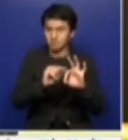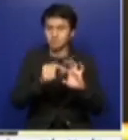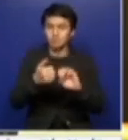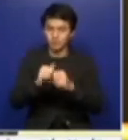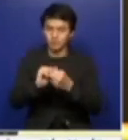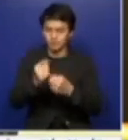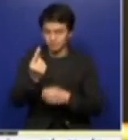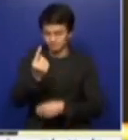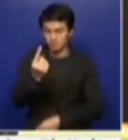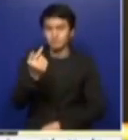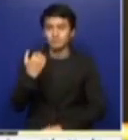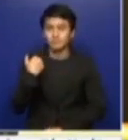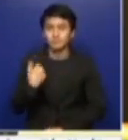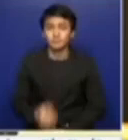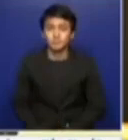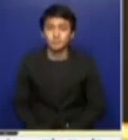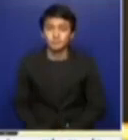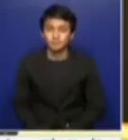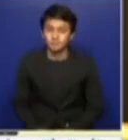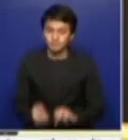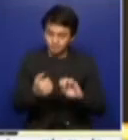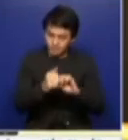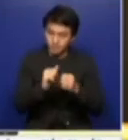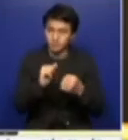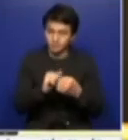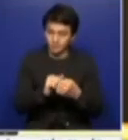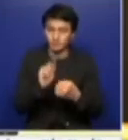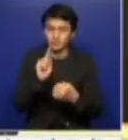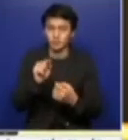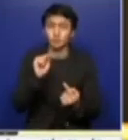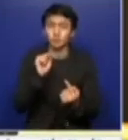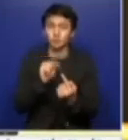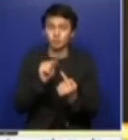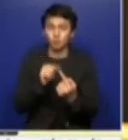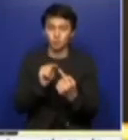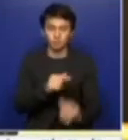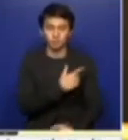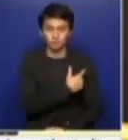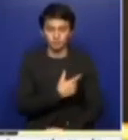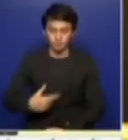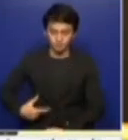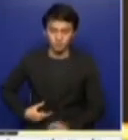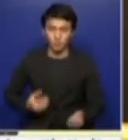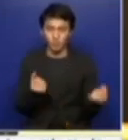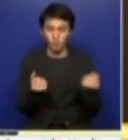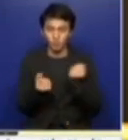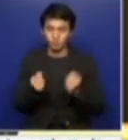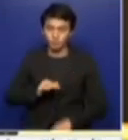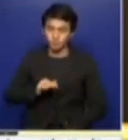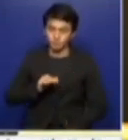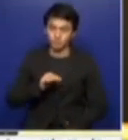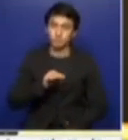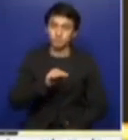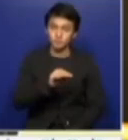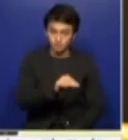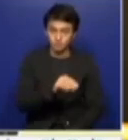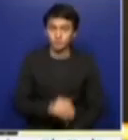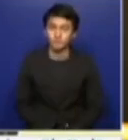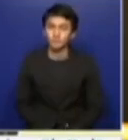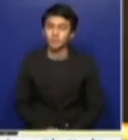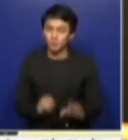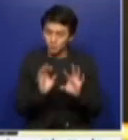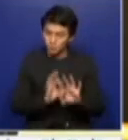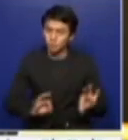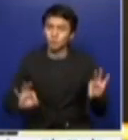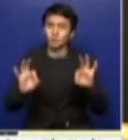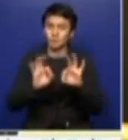1คือปัญหาขบวนเสด็จเป็นประเด็นที่ละเอียดอ่อนยิ่งซึ่งก